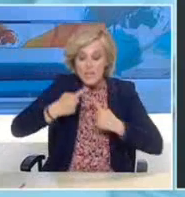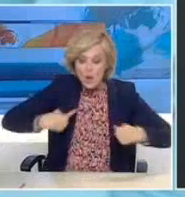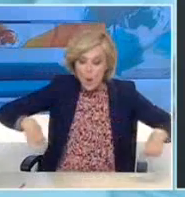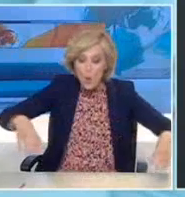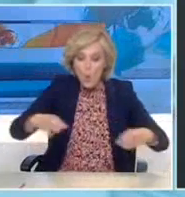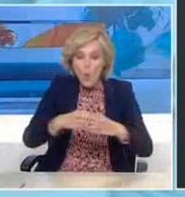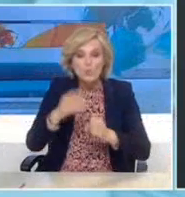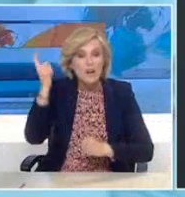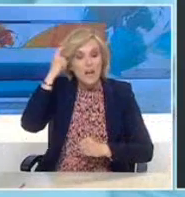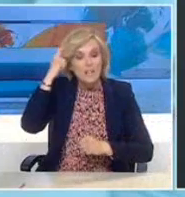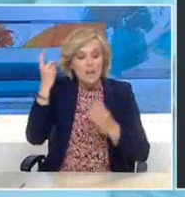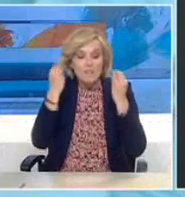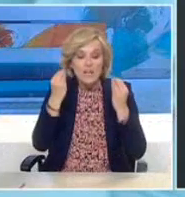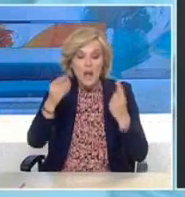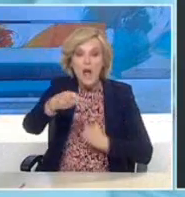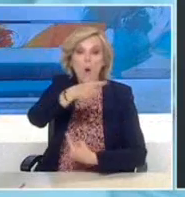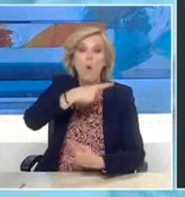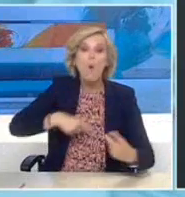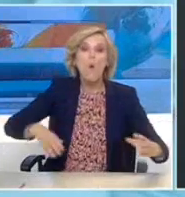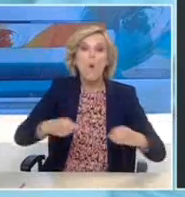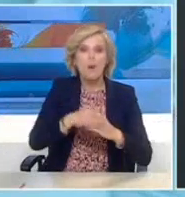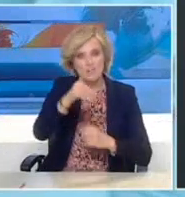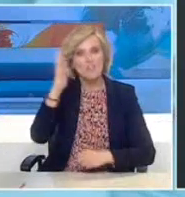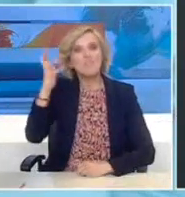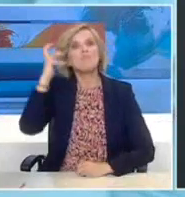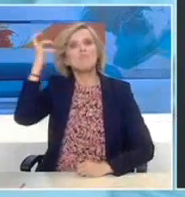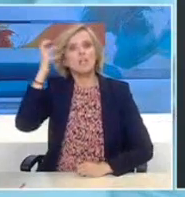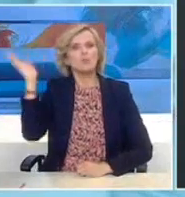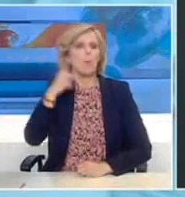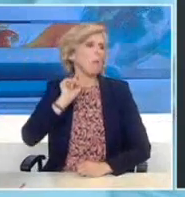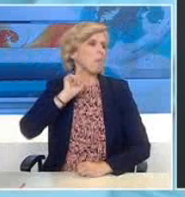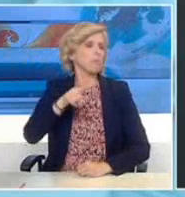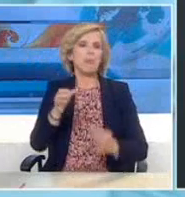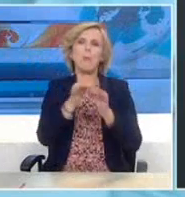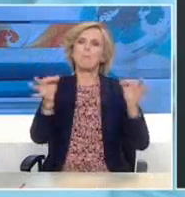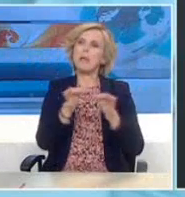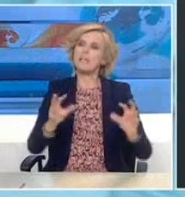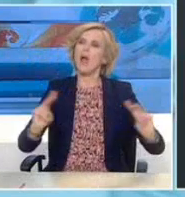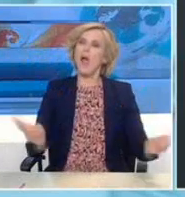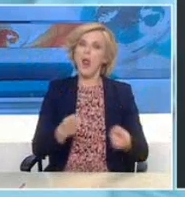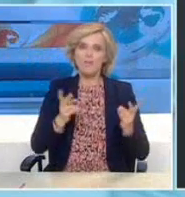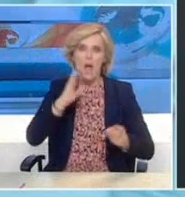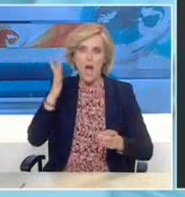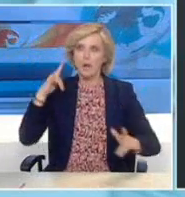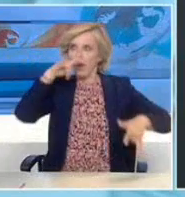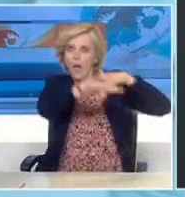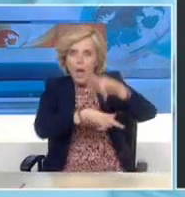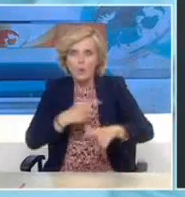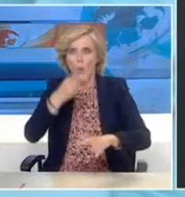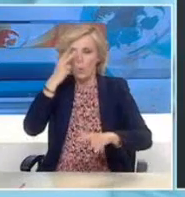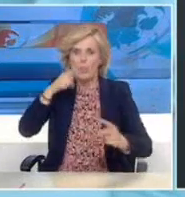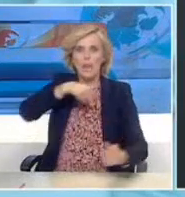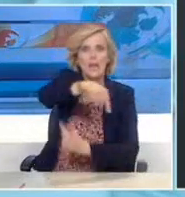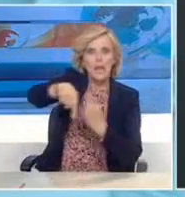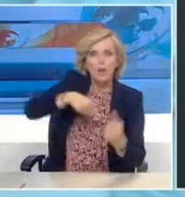να γίνει αντιληπτό από όλους. Φανταστείτε να μην παίρναμε τέτοιου είδους μέτρα και όλοι αυτοί σήμερα να κυκλοφορούσαν ανάμεσα στις